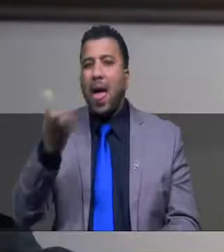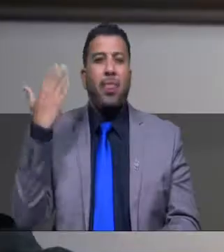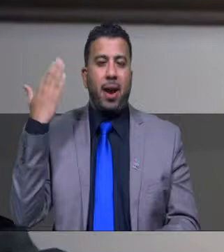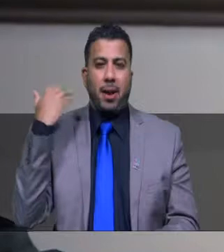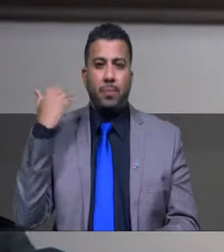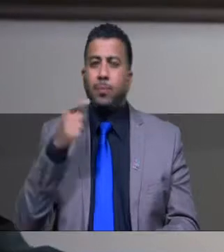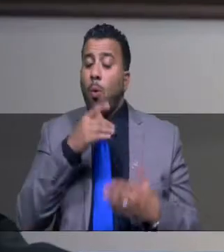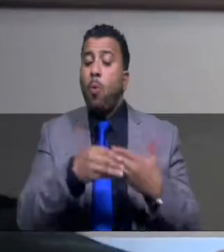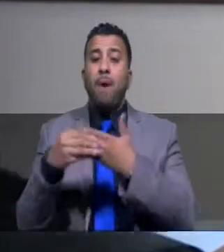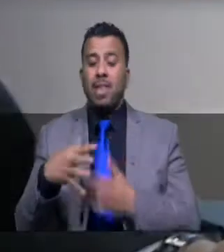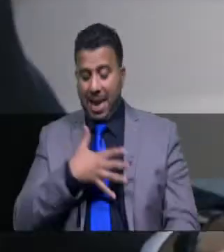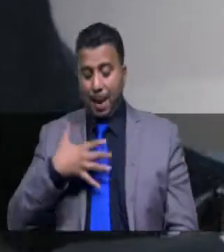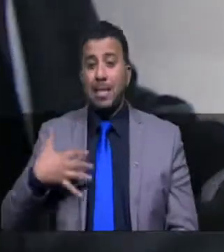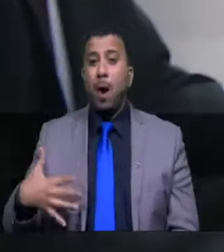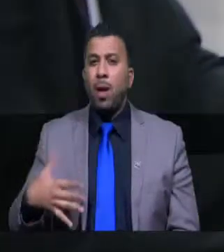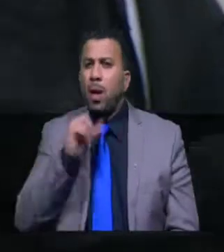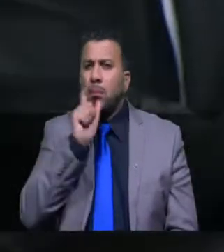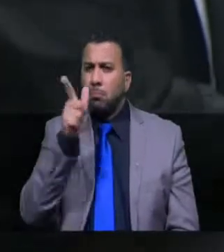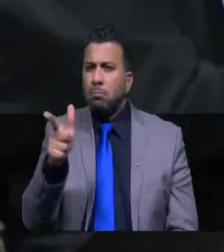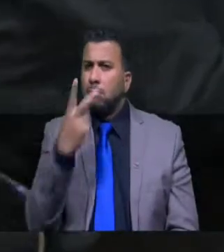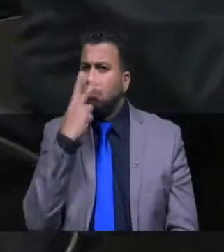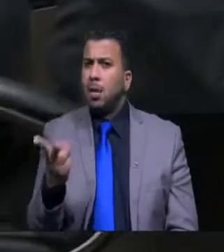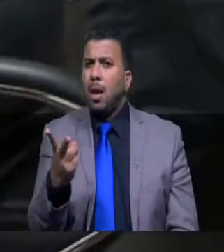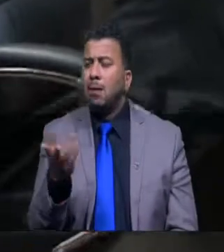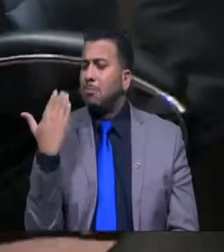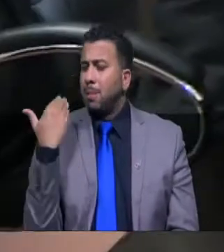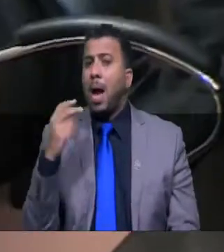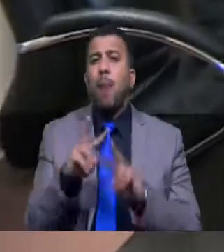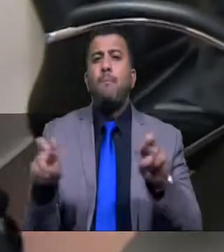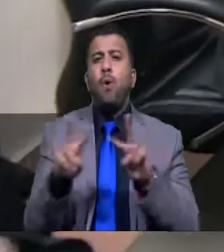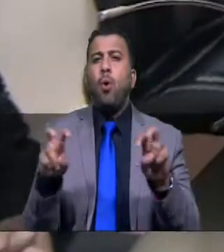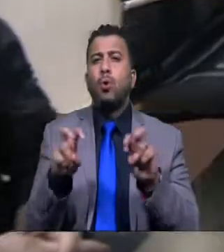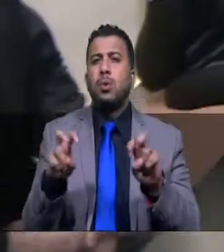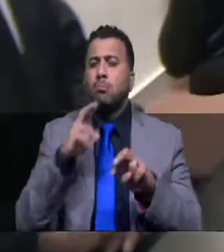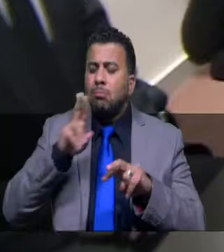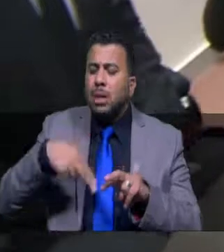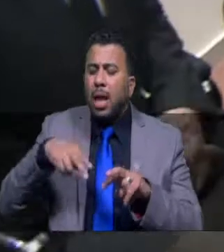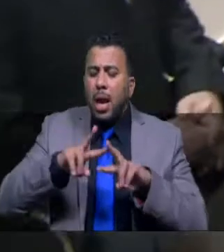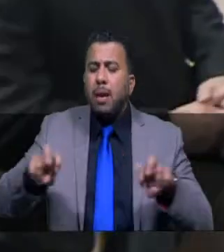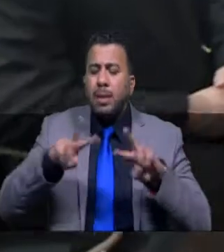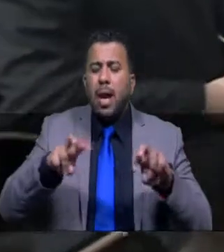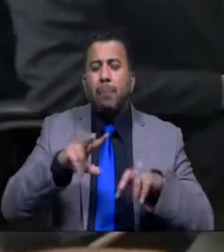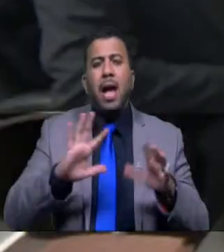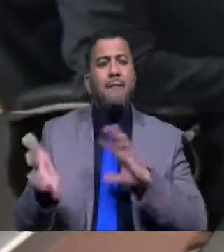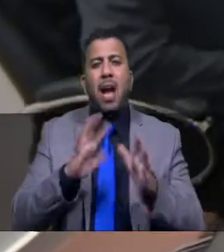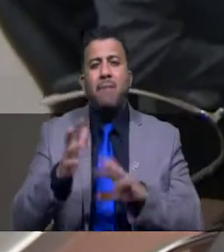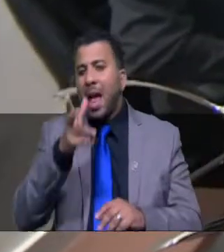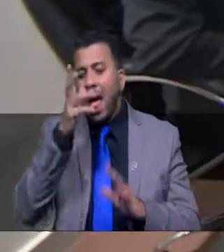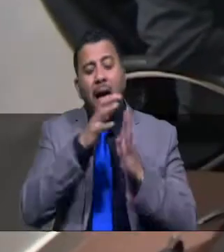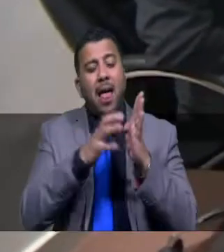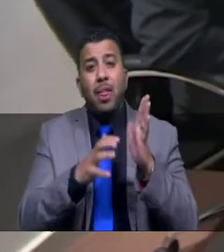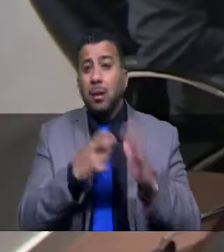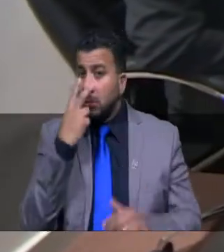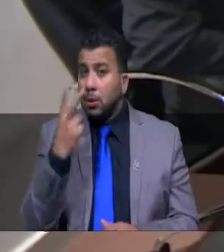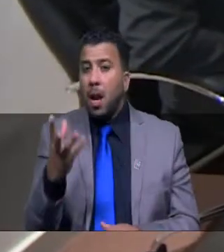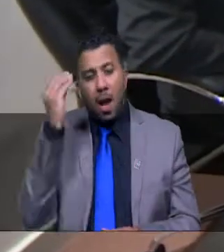والأثرية. وكان الوفد النمساوي قد اطلع في وقت سابق على نتائج البحوث وعمليات التنقيب الأثري التي تطلع